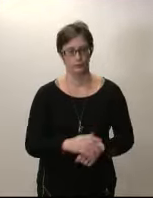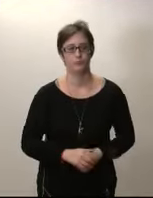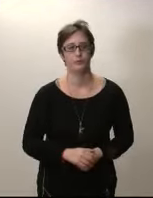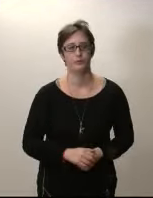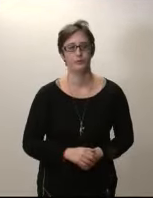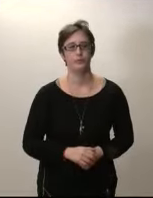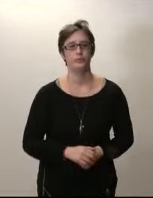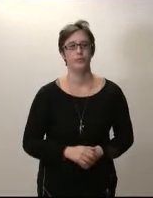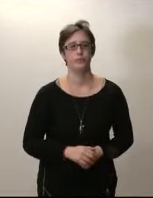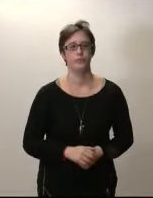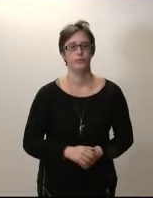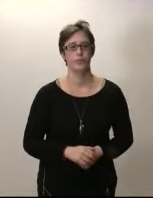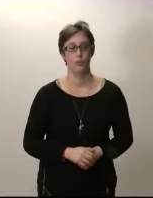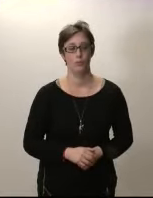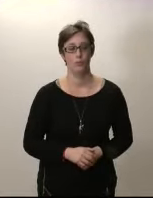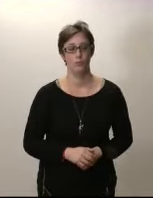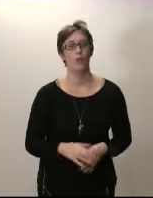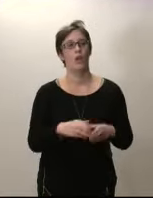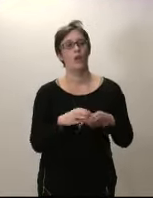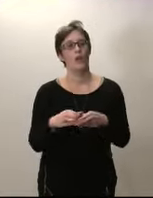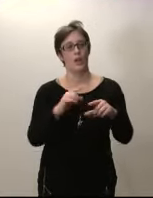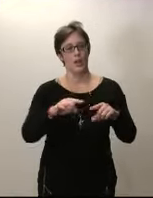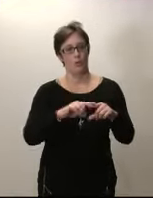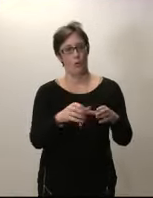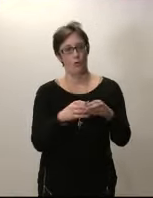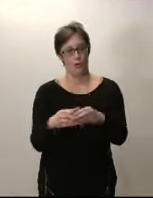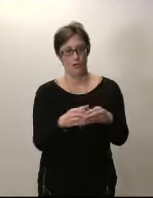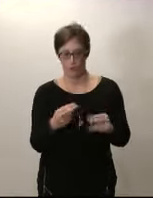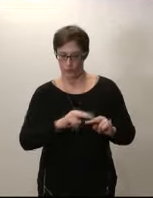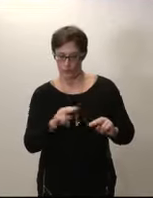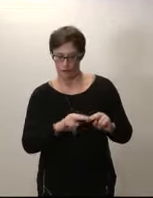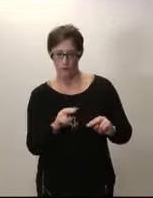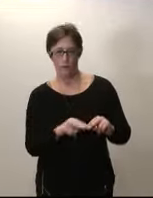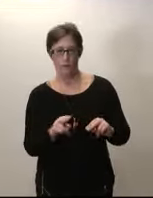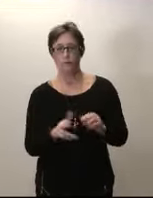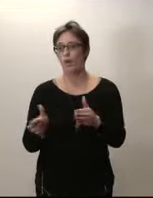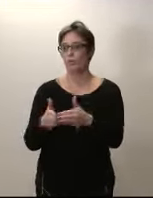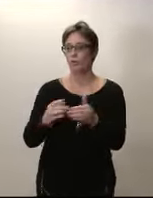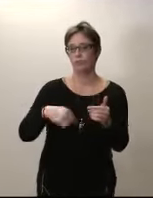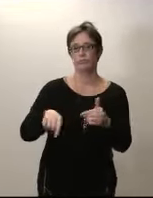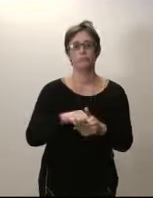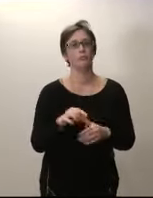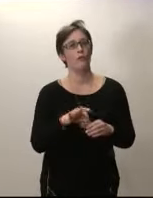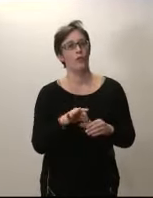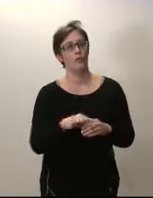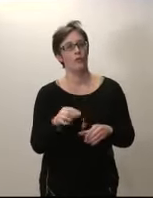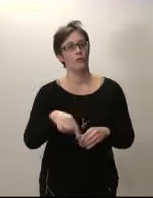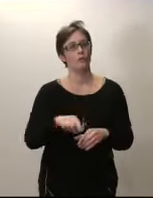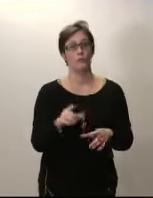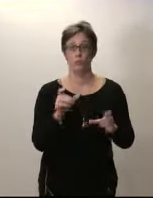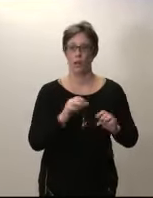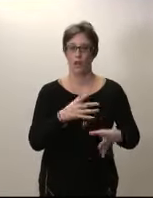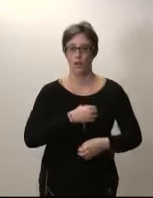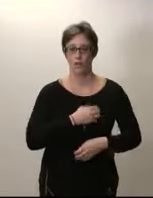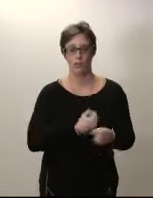travaux d'entretien des équipements collectifs, il est demandé à l'Assemblée délibérante de bien vouloir procéder à la création